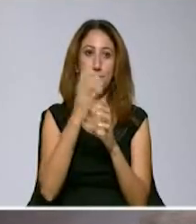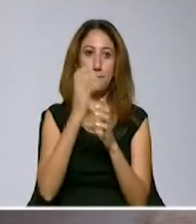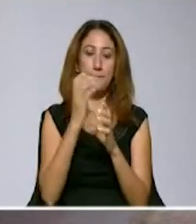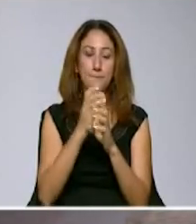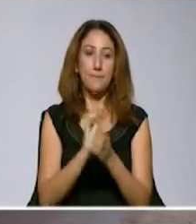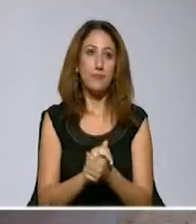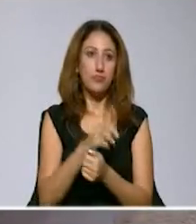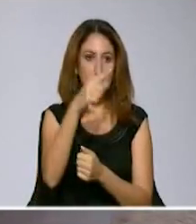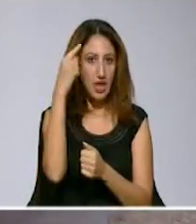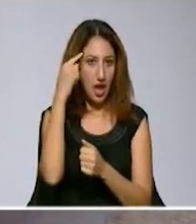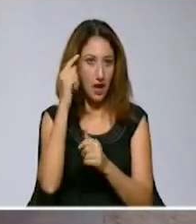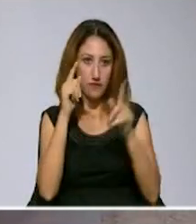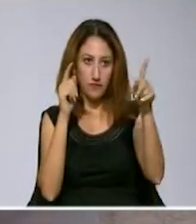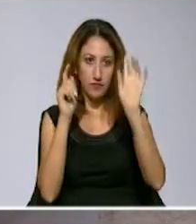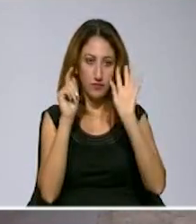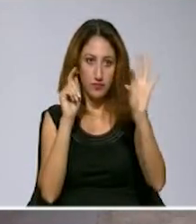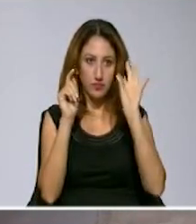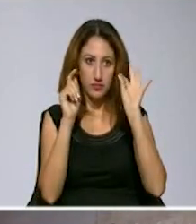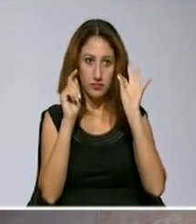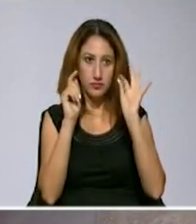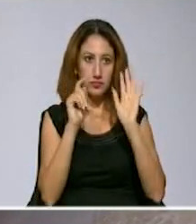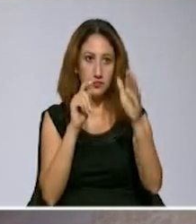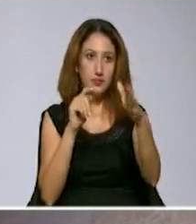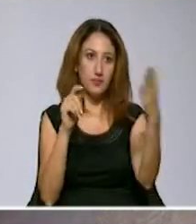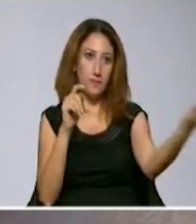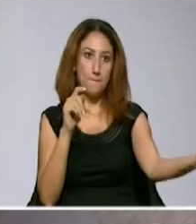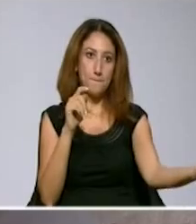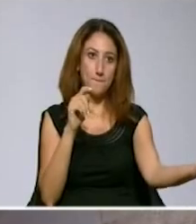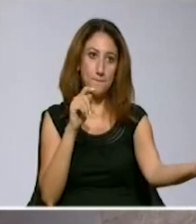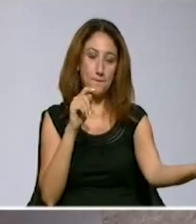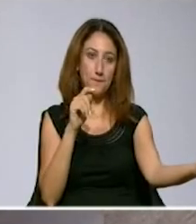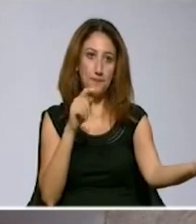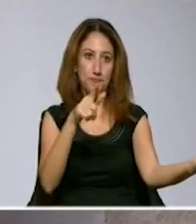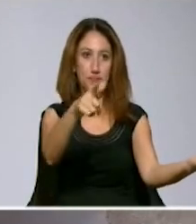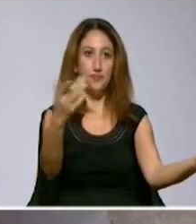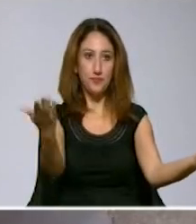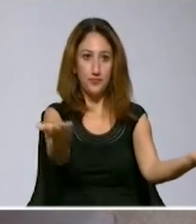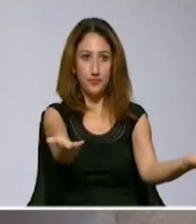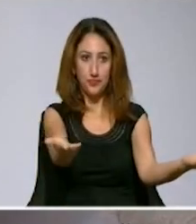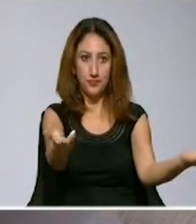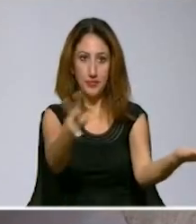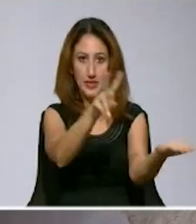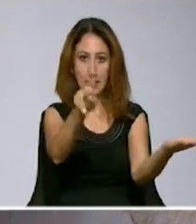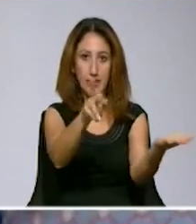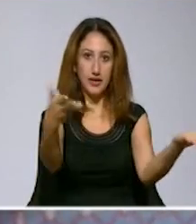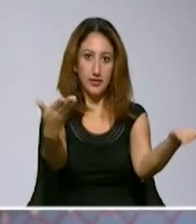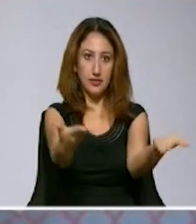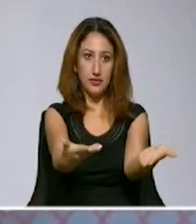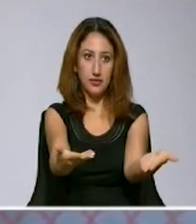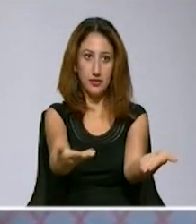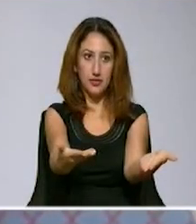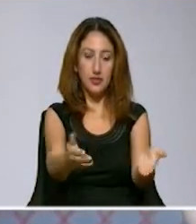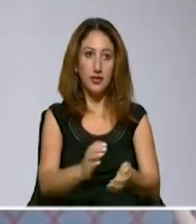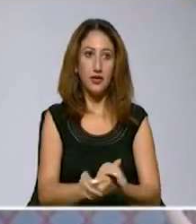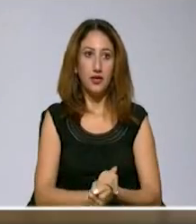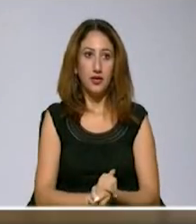لا. اتفقنا. بص، اعمل ايد حضرتك كده قربيها على قد ما تقدري. وحضرتك اعمل ايدك اي ايد في الاثنين. بص انا هحاول اطلع اي كارت